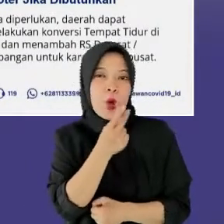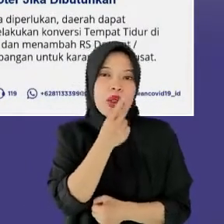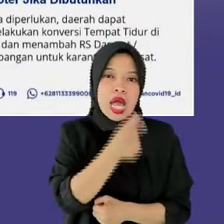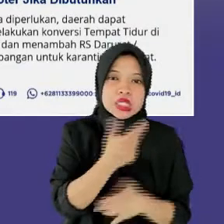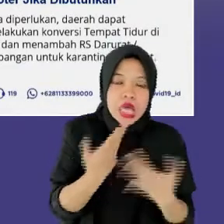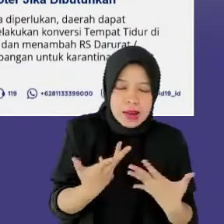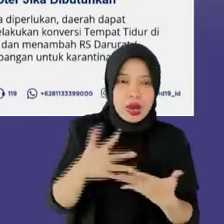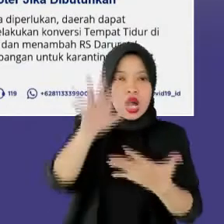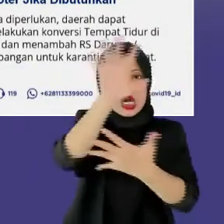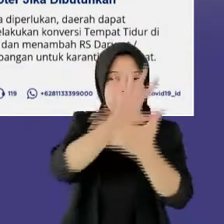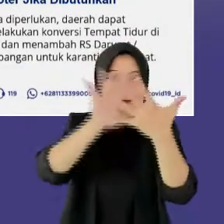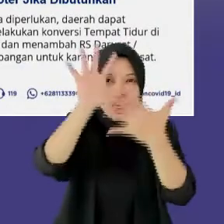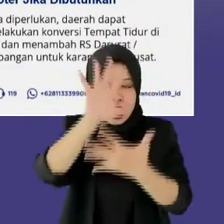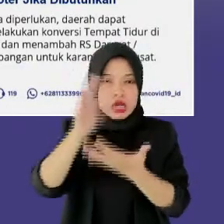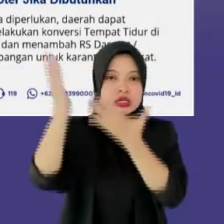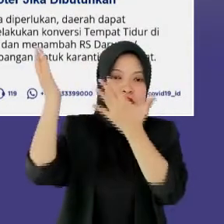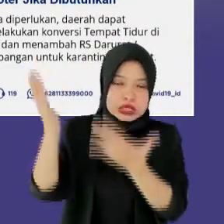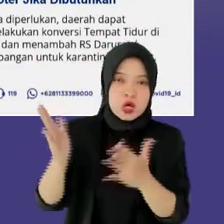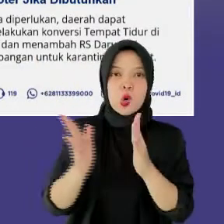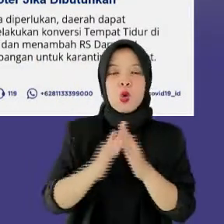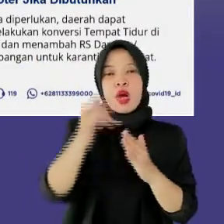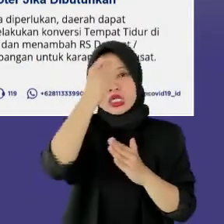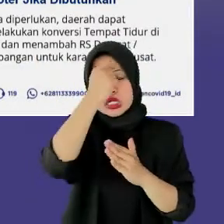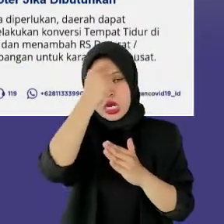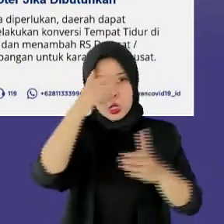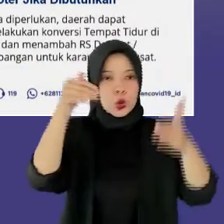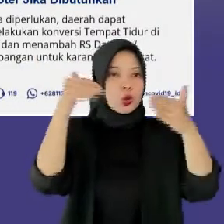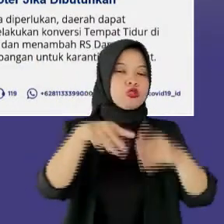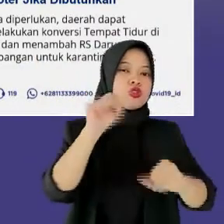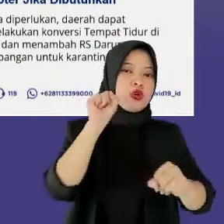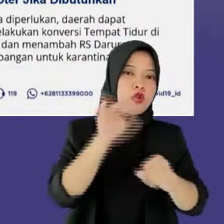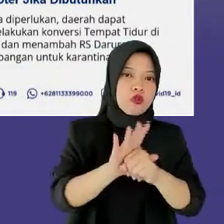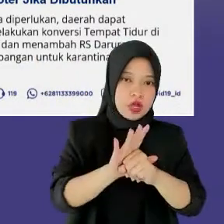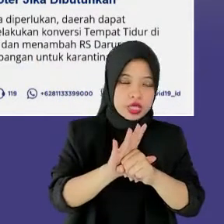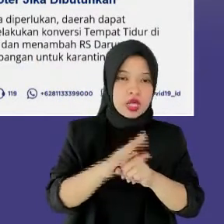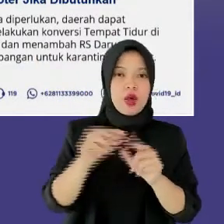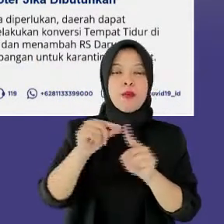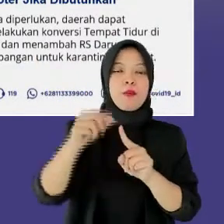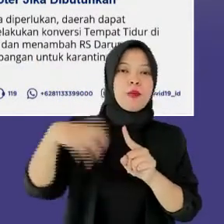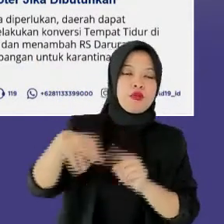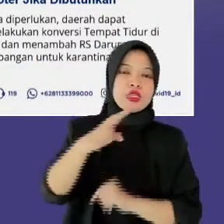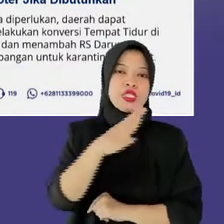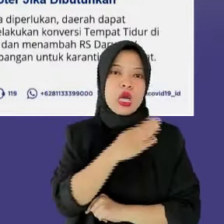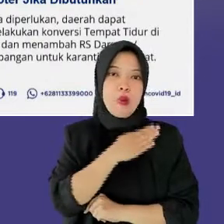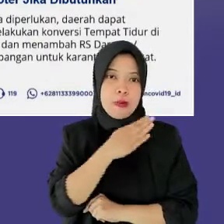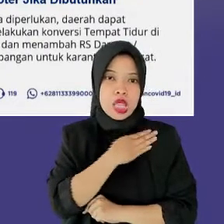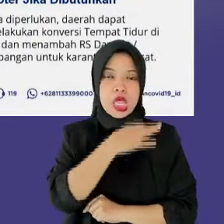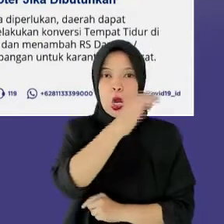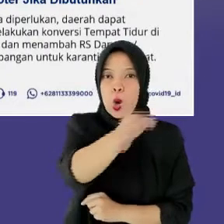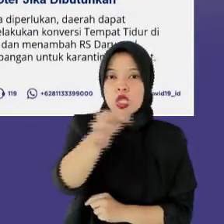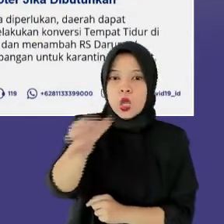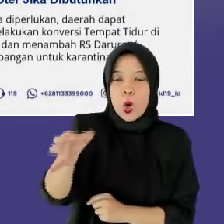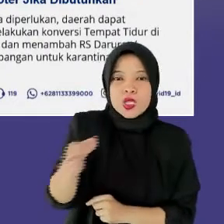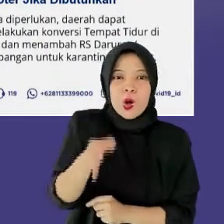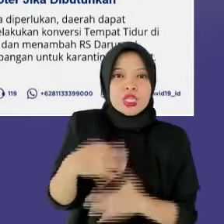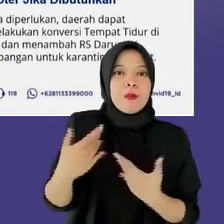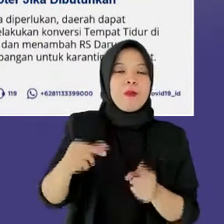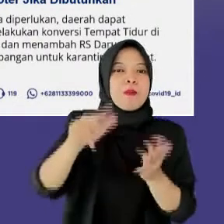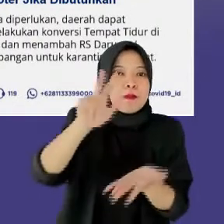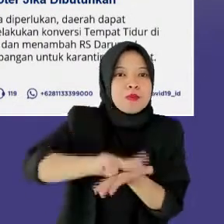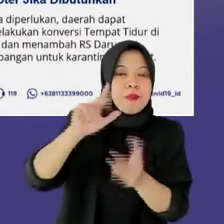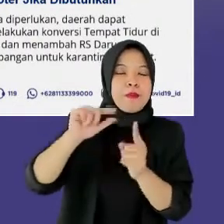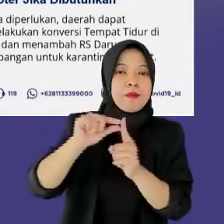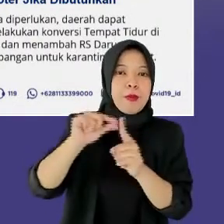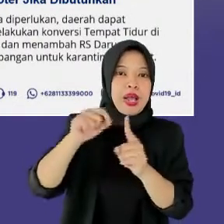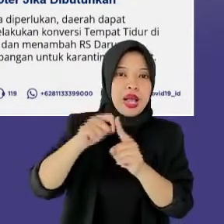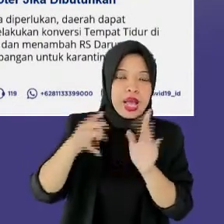gambaran apa yang terjadi pada kapasitas rumah sakit rujukan, level provinsi, kabupaten, kota, pergerakan dari sebelum masa PPKM